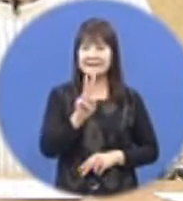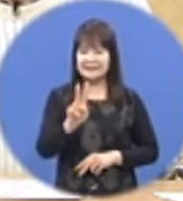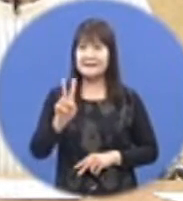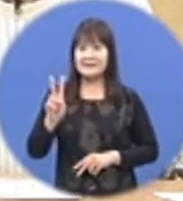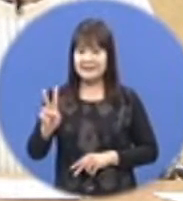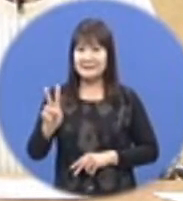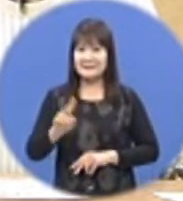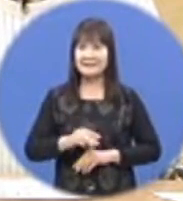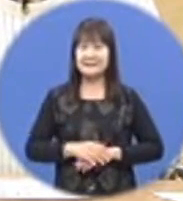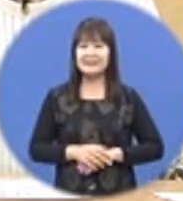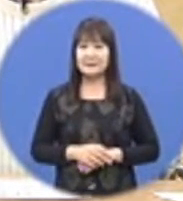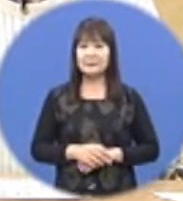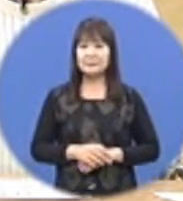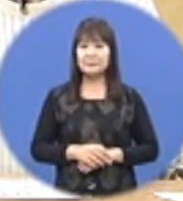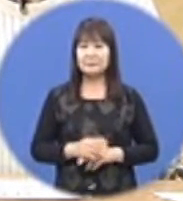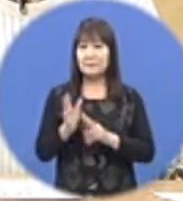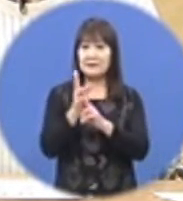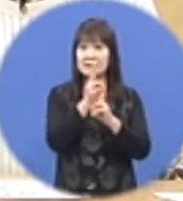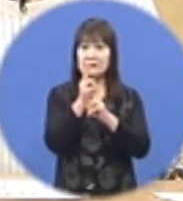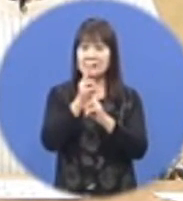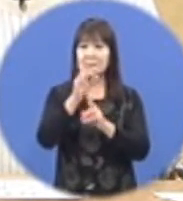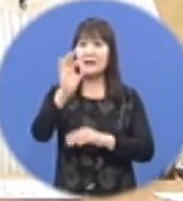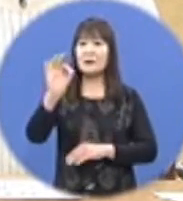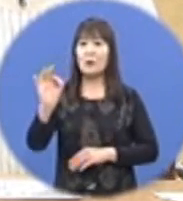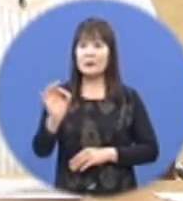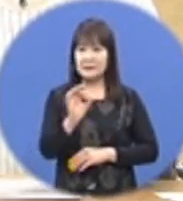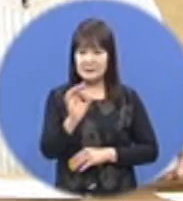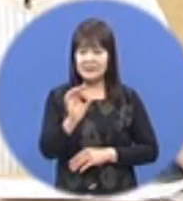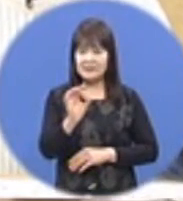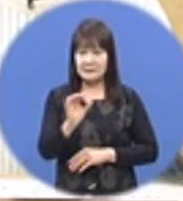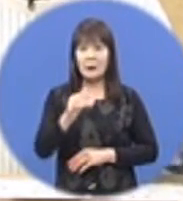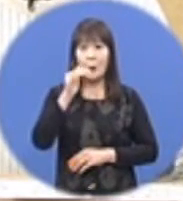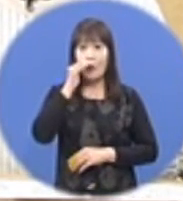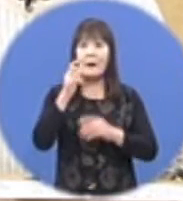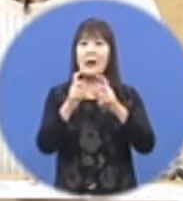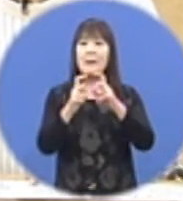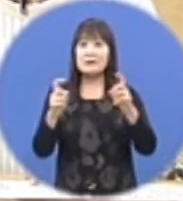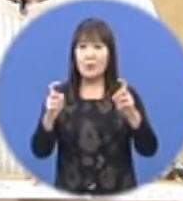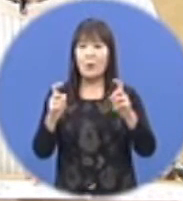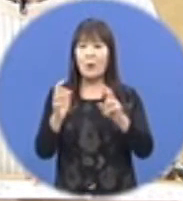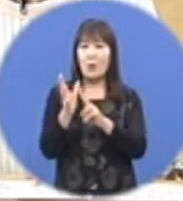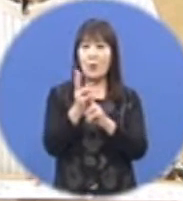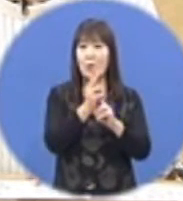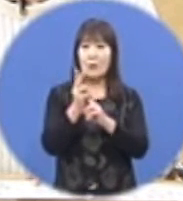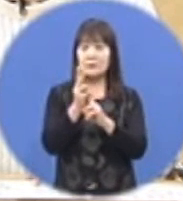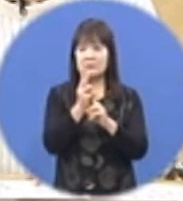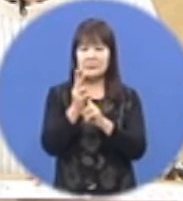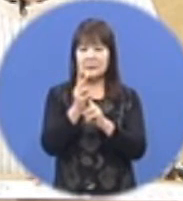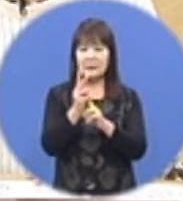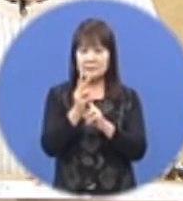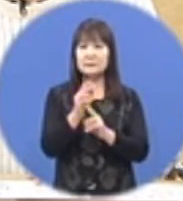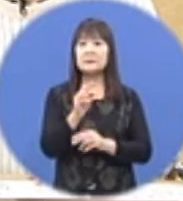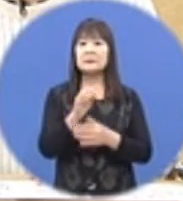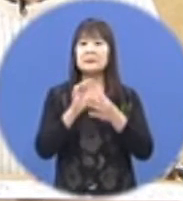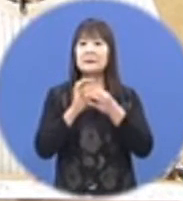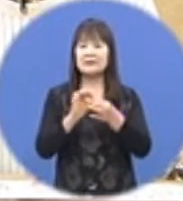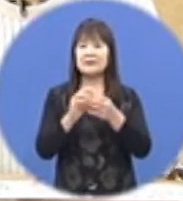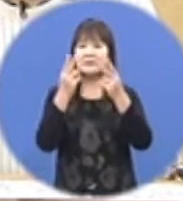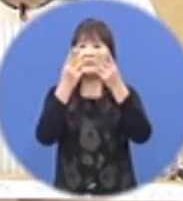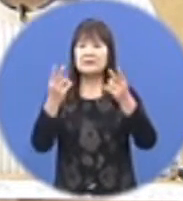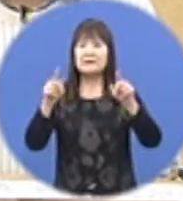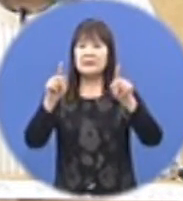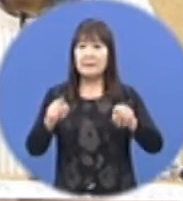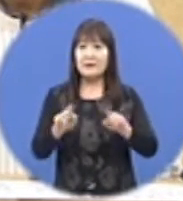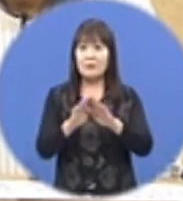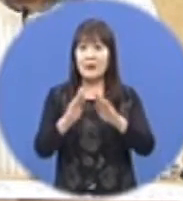そうなんです。そこでこの忍者の日にちなみまして、はい、和歌山城では忍者にまつわるイベントが行われたんです。